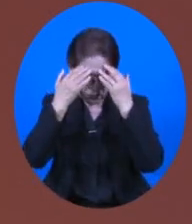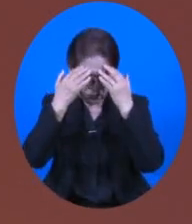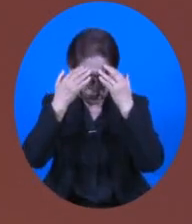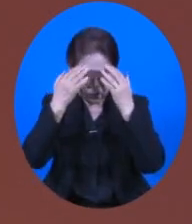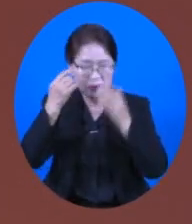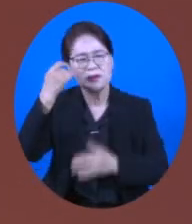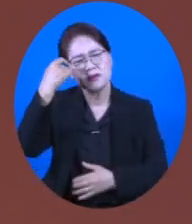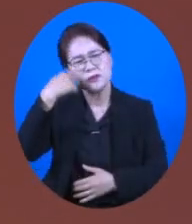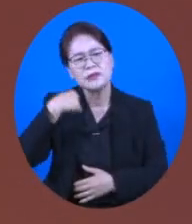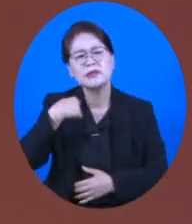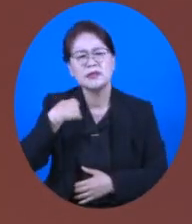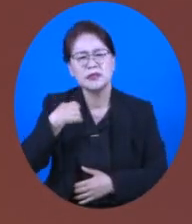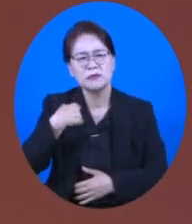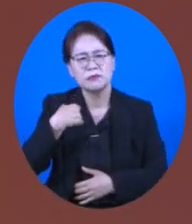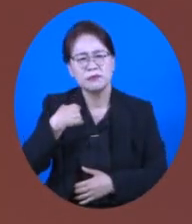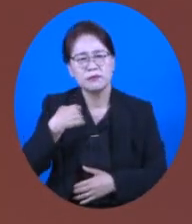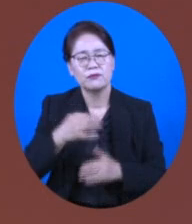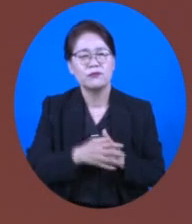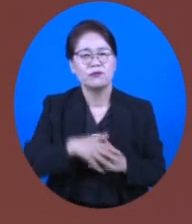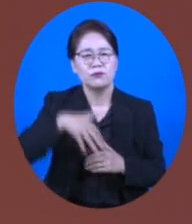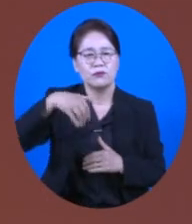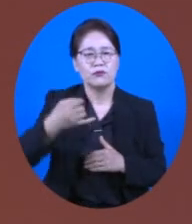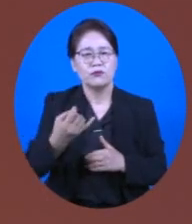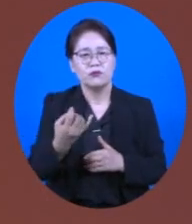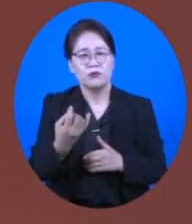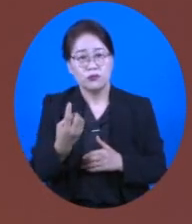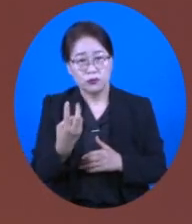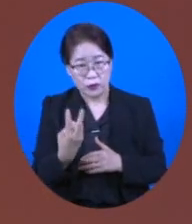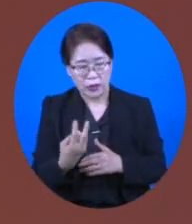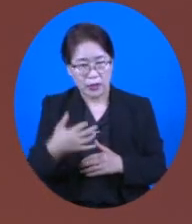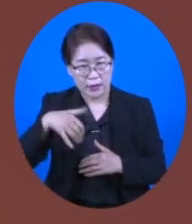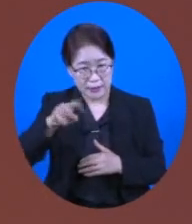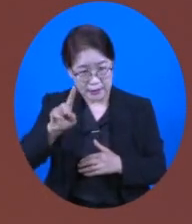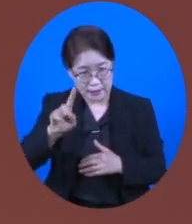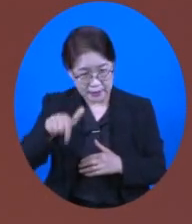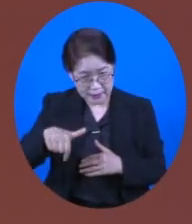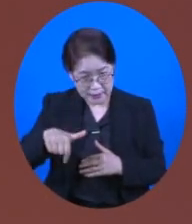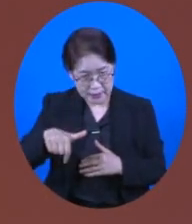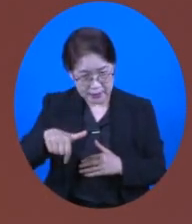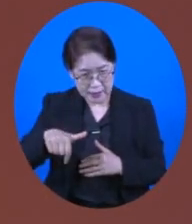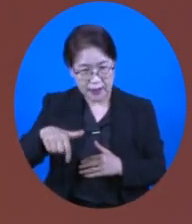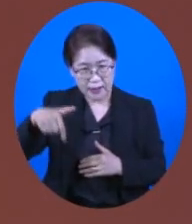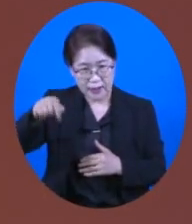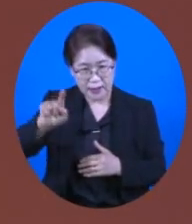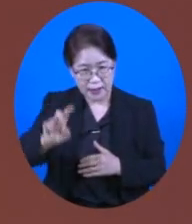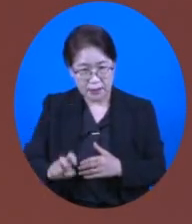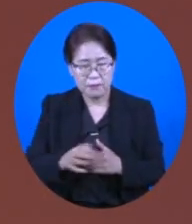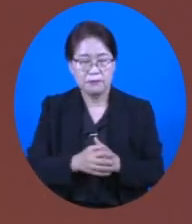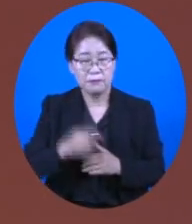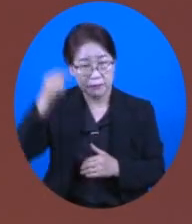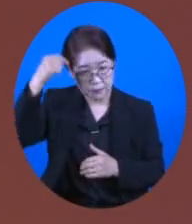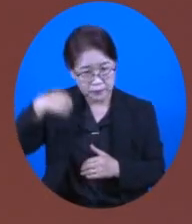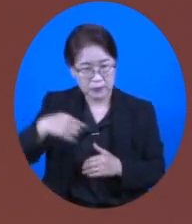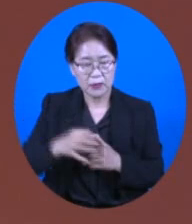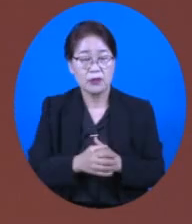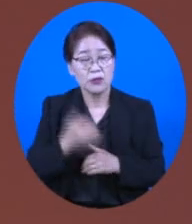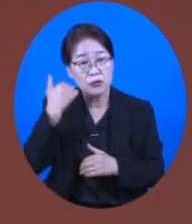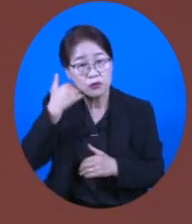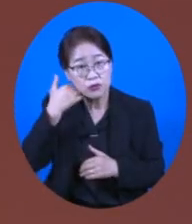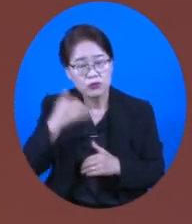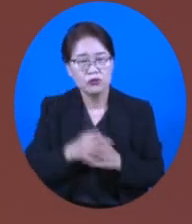감정이에요. 이게 죄책감이에요. 그러니까 이 죄에 대한 자각은 누가 주는